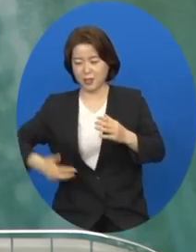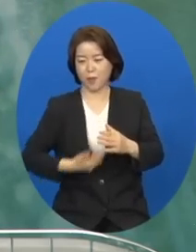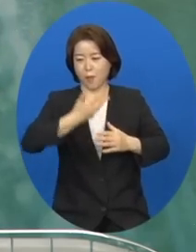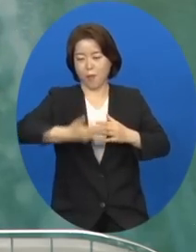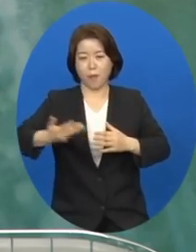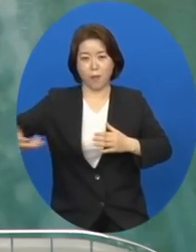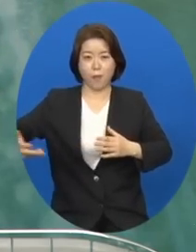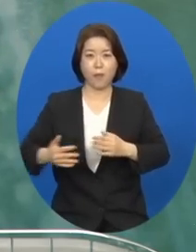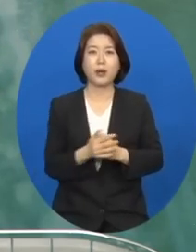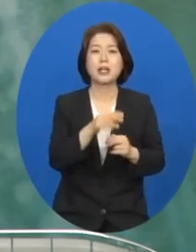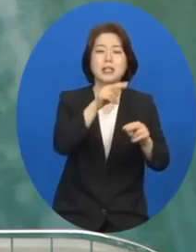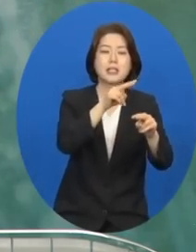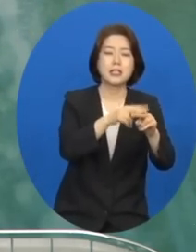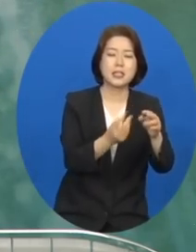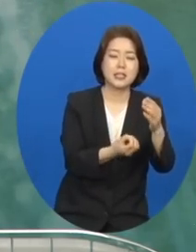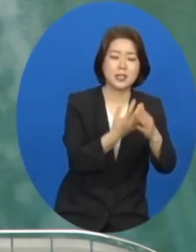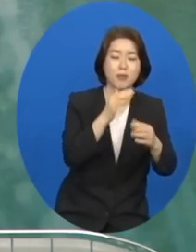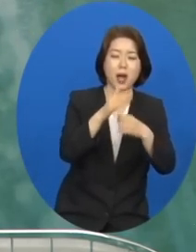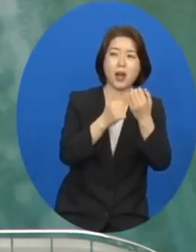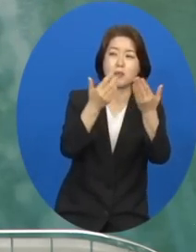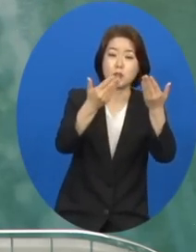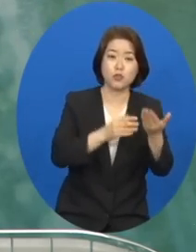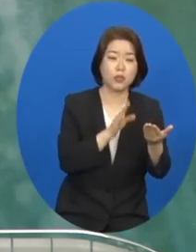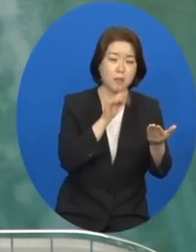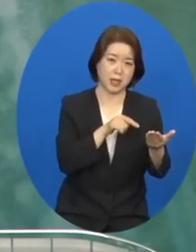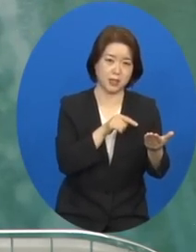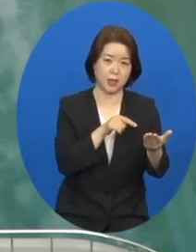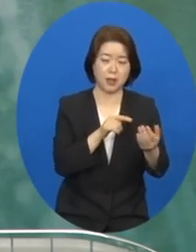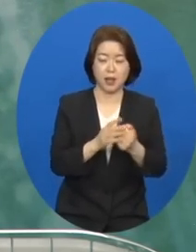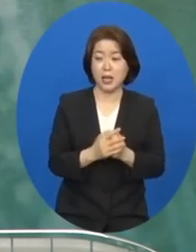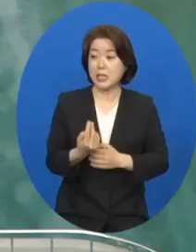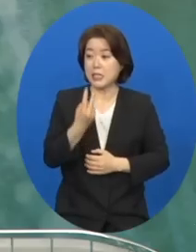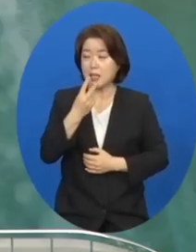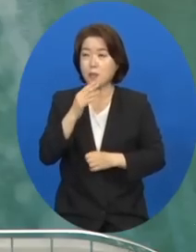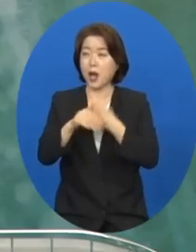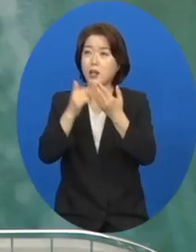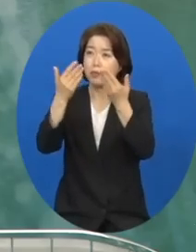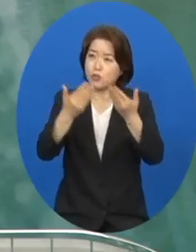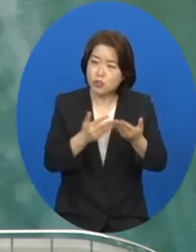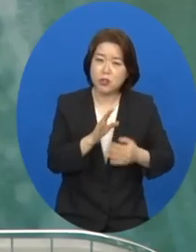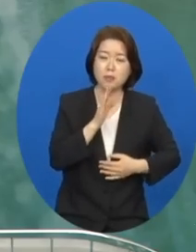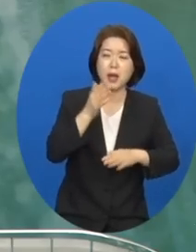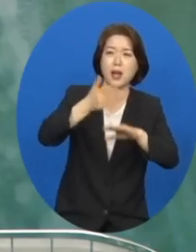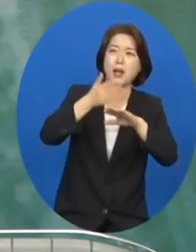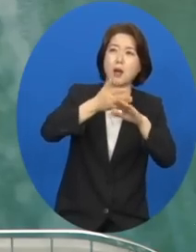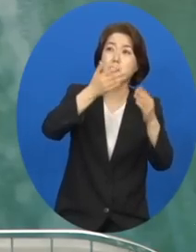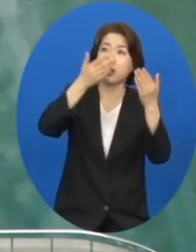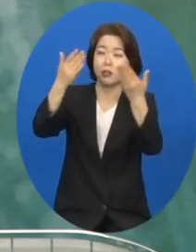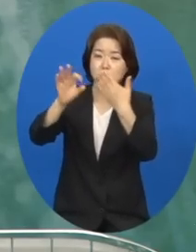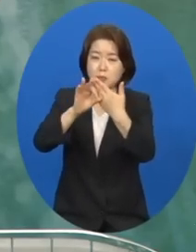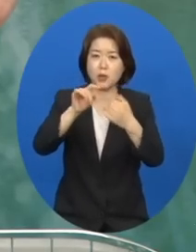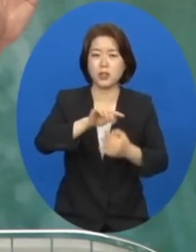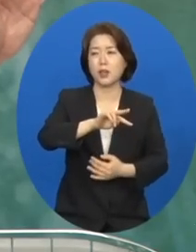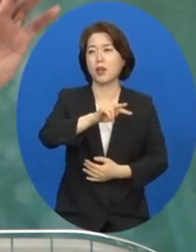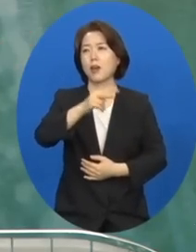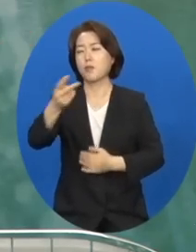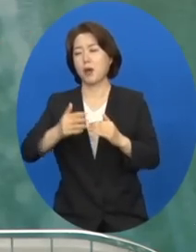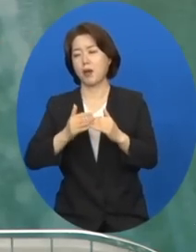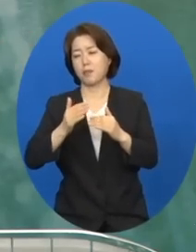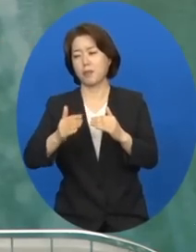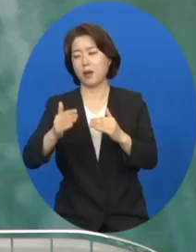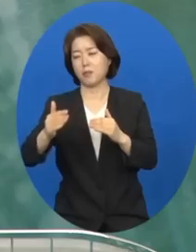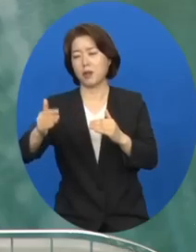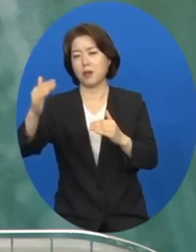샘물이 하나님이 주신 것이다 생명이 하나님의 주신 것을 따로 감사한 이들에게는 그것이 나중에는 생수의 강 같이